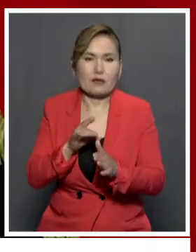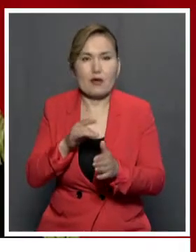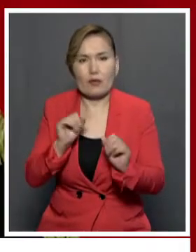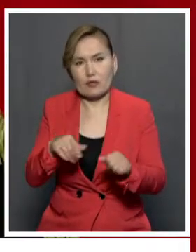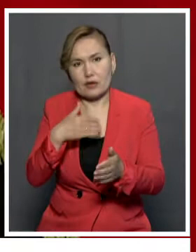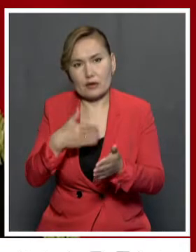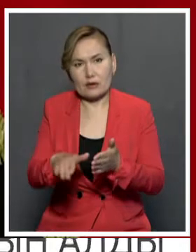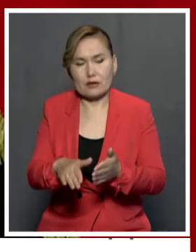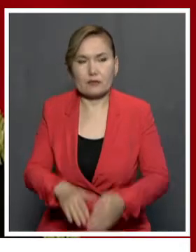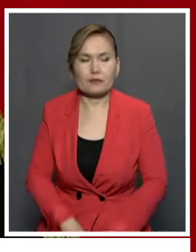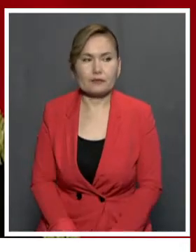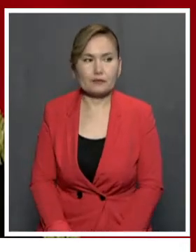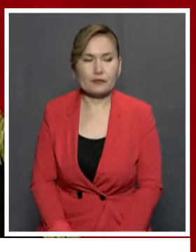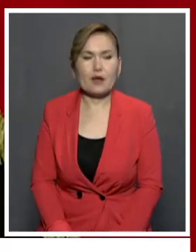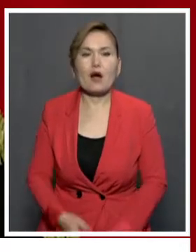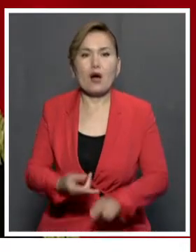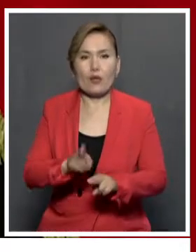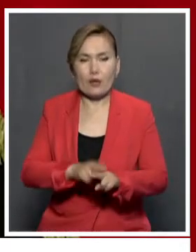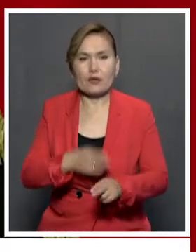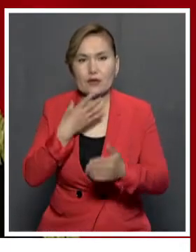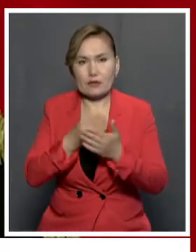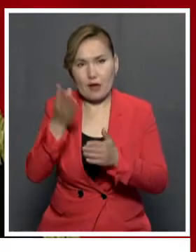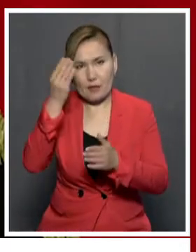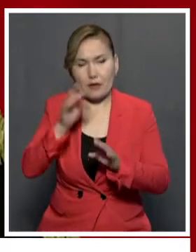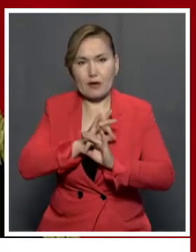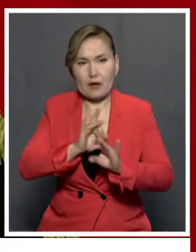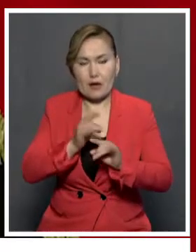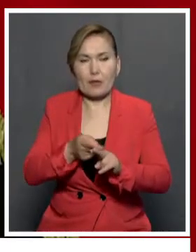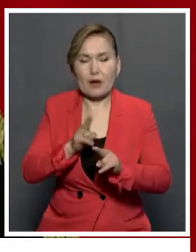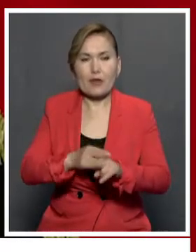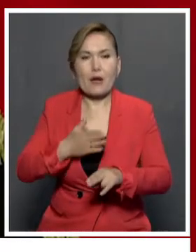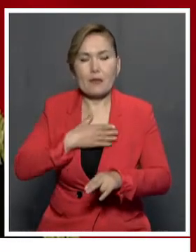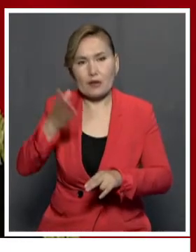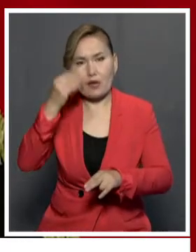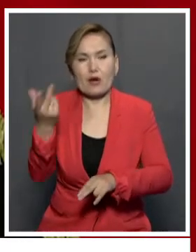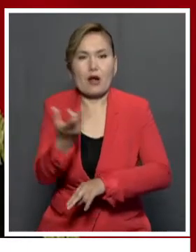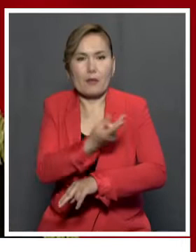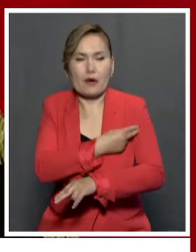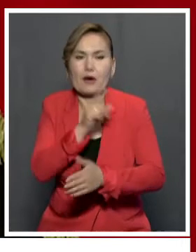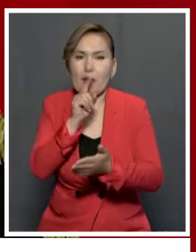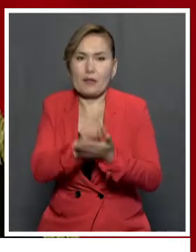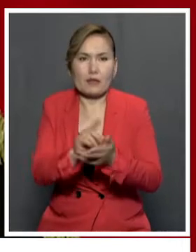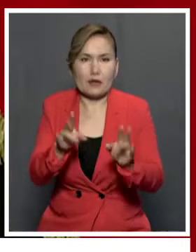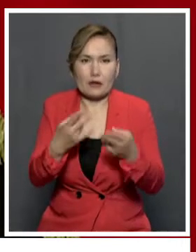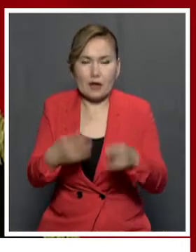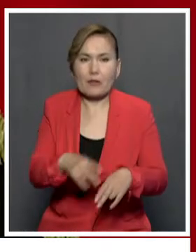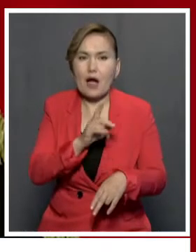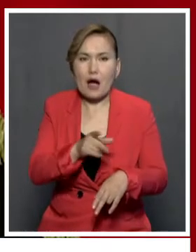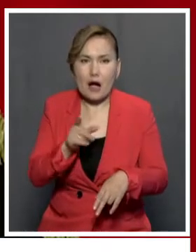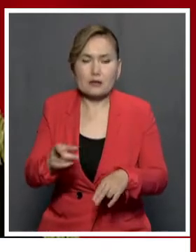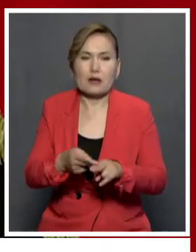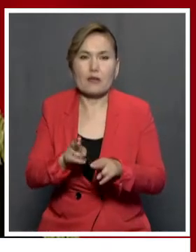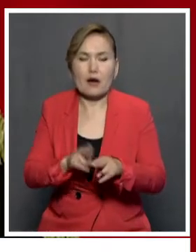Еще раз хочу обозначить здесь. Бұл жайында өз пікірімді тағы қайталап айтам. Менің ойымша вакциналуға міндеттеу дұрыс емес. Азаматтар